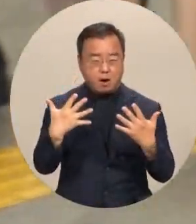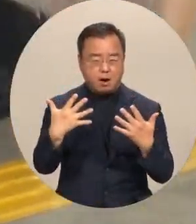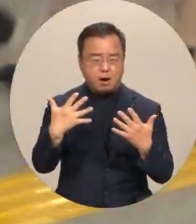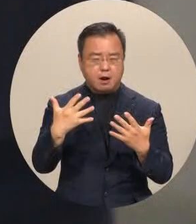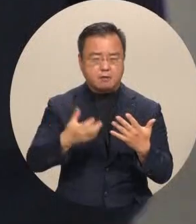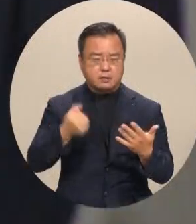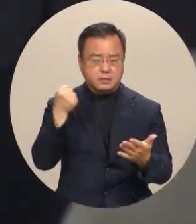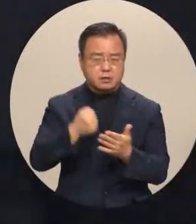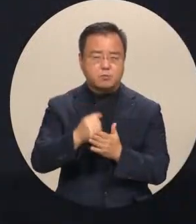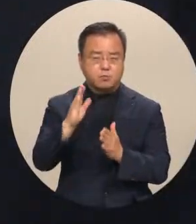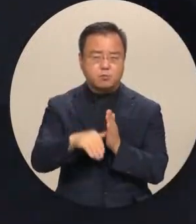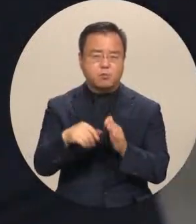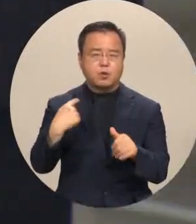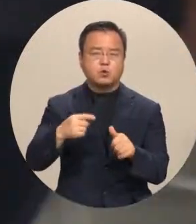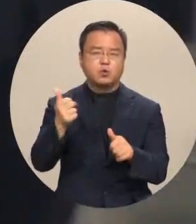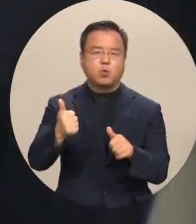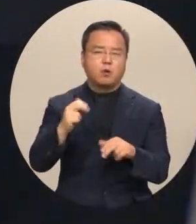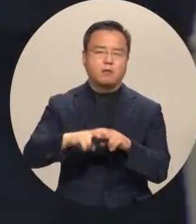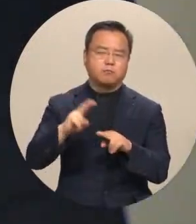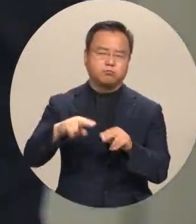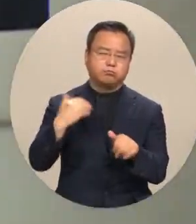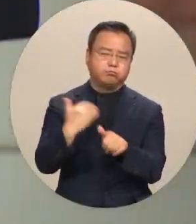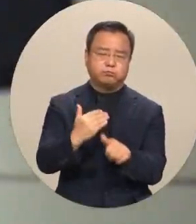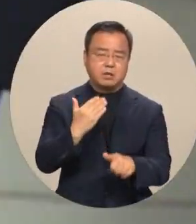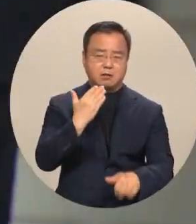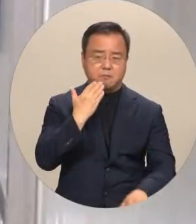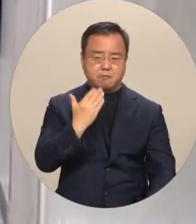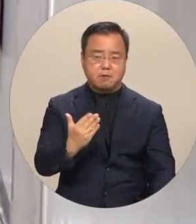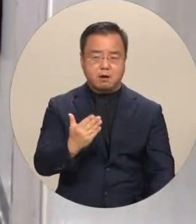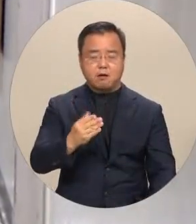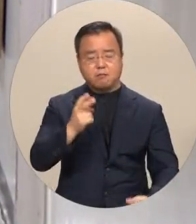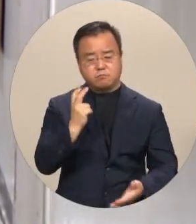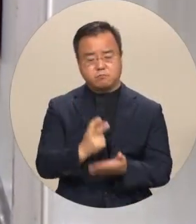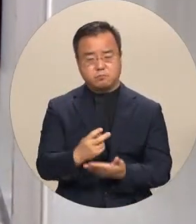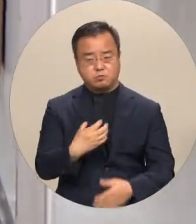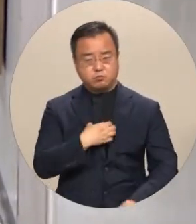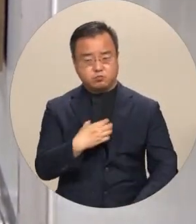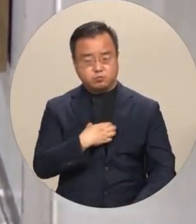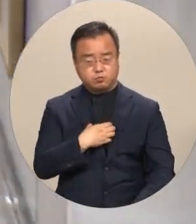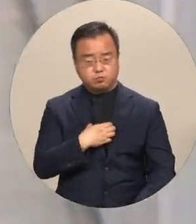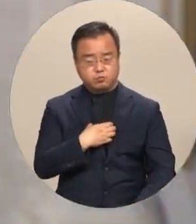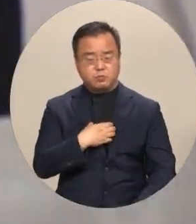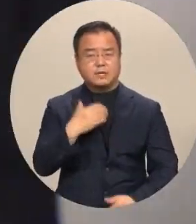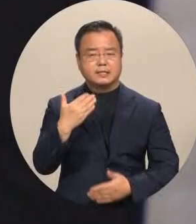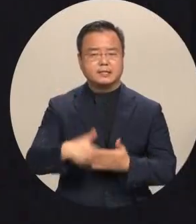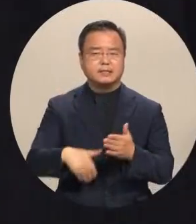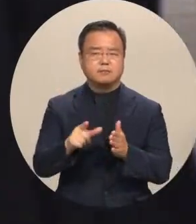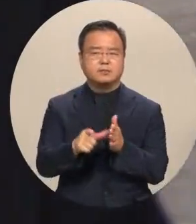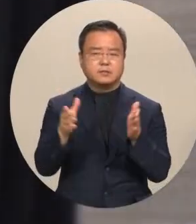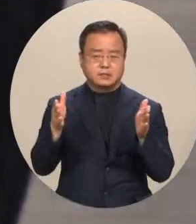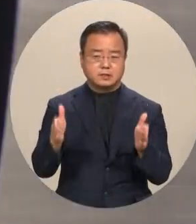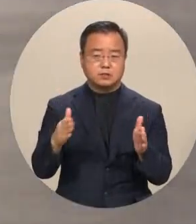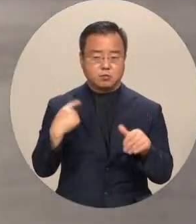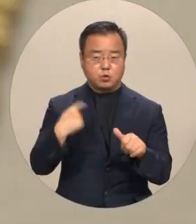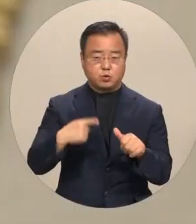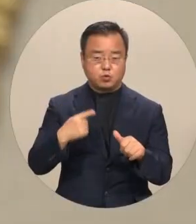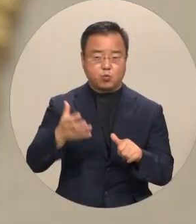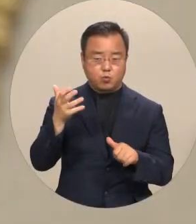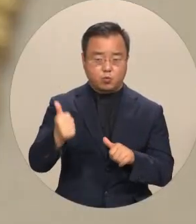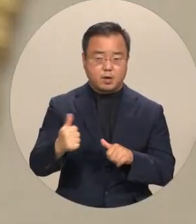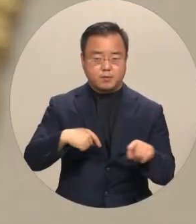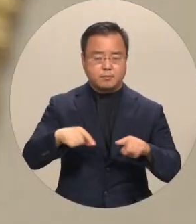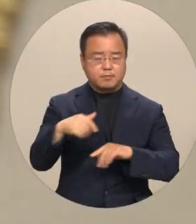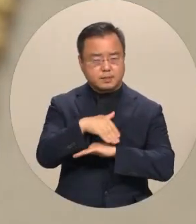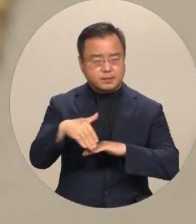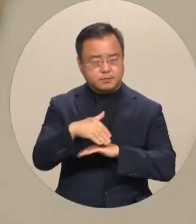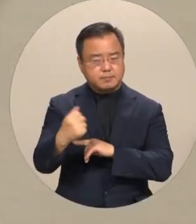교육감직을이를 수 있는 끝없는 사법 위험으로 남은 절반의 임기 동안 교육감 정책 동력이 떨어질 위기에